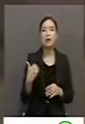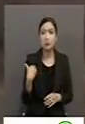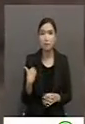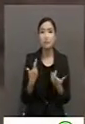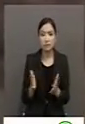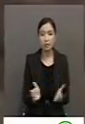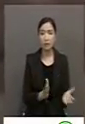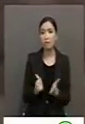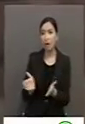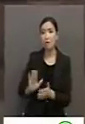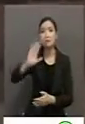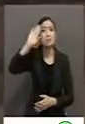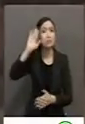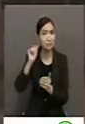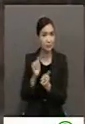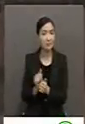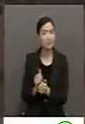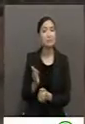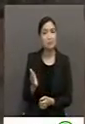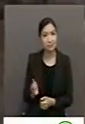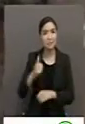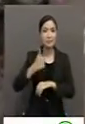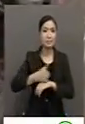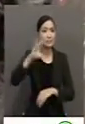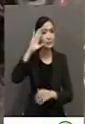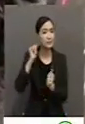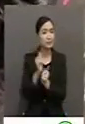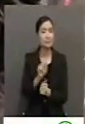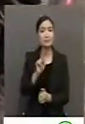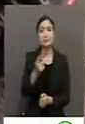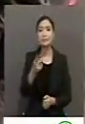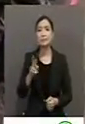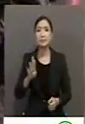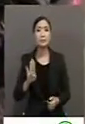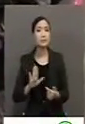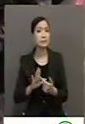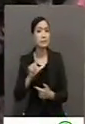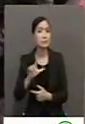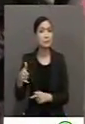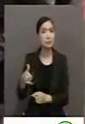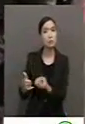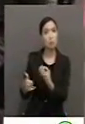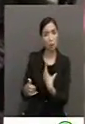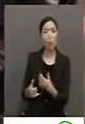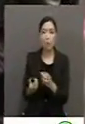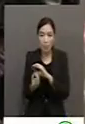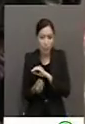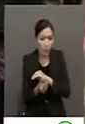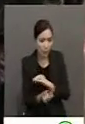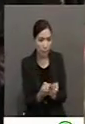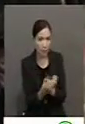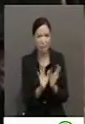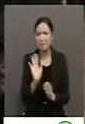ส่วนฝั่งของตำรวจค่ะพลตำรวจโทสานิทมหาถาวรผู้บัญชาการตำรวจนครบาลก็ออกมายืนยันว่าไม่มีการวางระเบิดแต่อย่าง